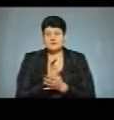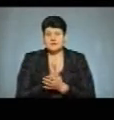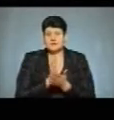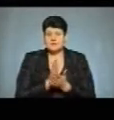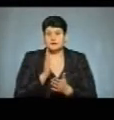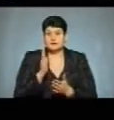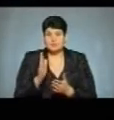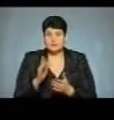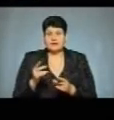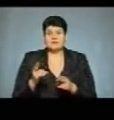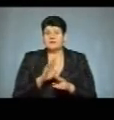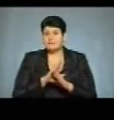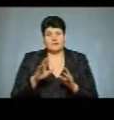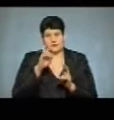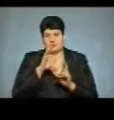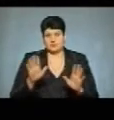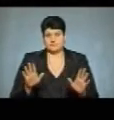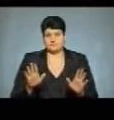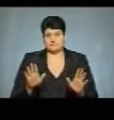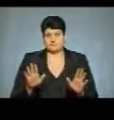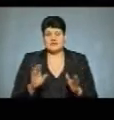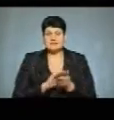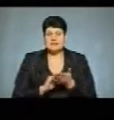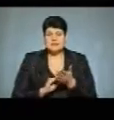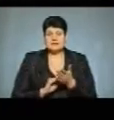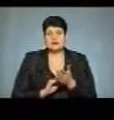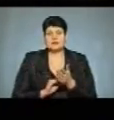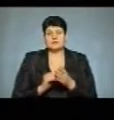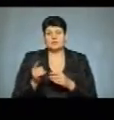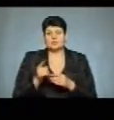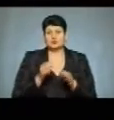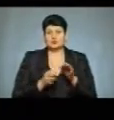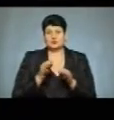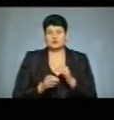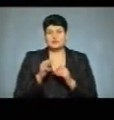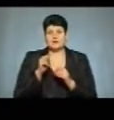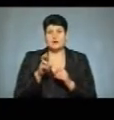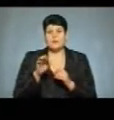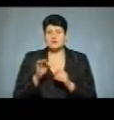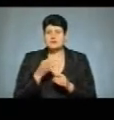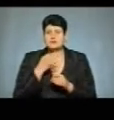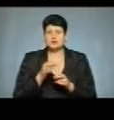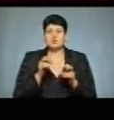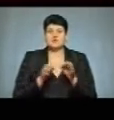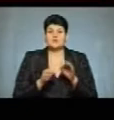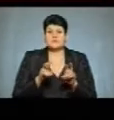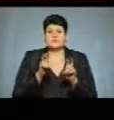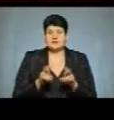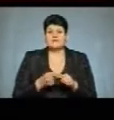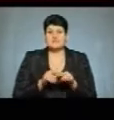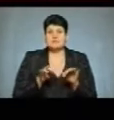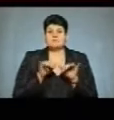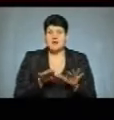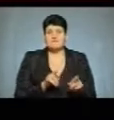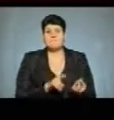бути вже роздержавлена. Секретар Тернопільського окружного адміністративного суду Тетяна Порплиця повідомила, що судове засідання у цій справі